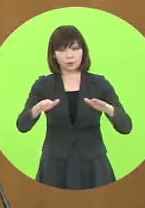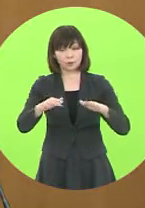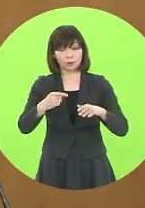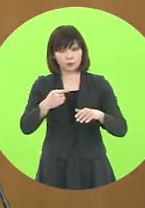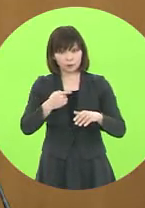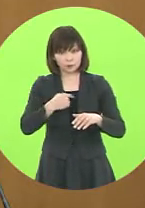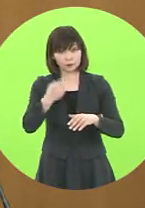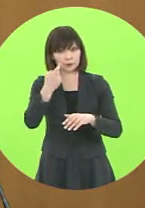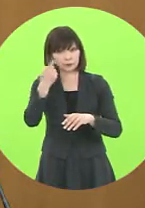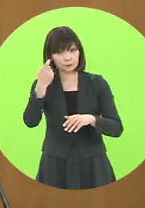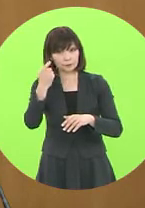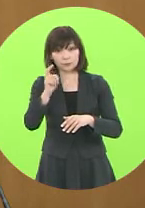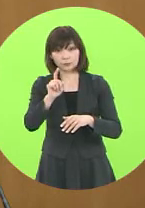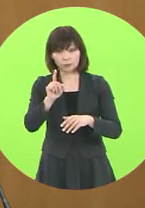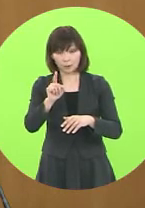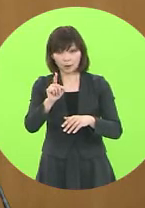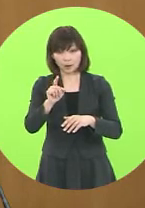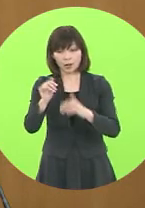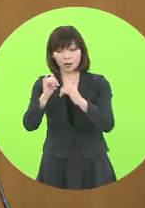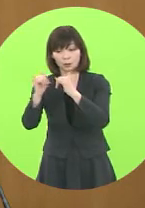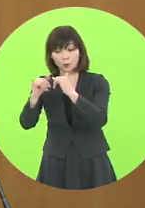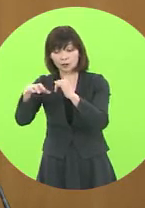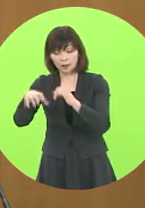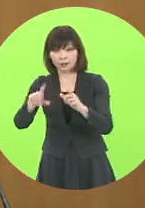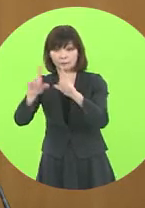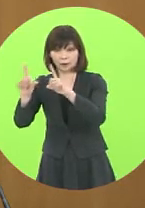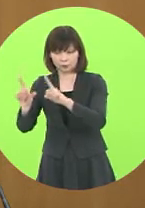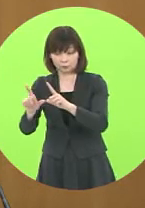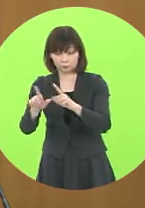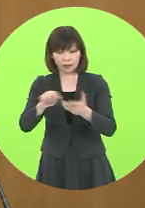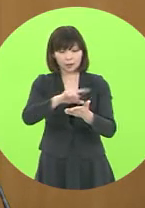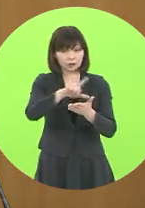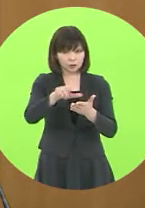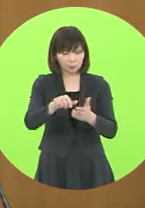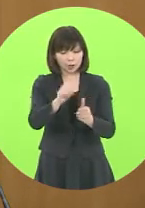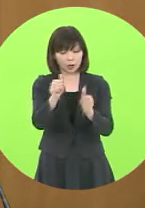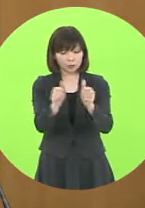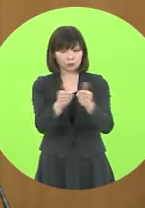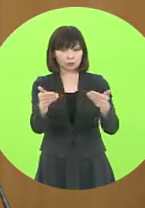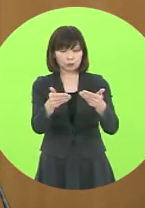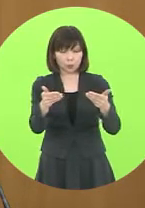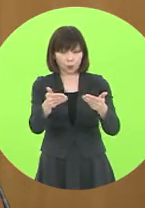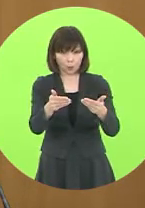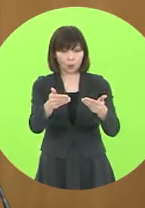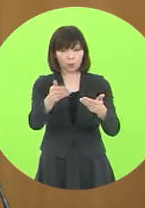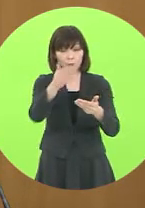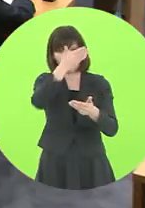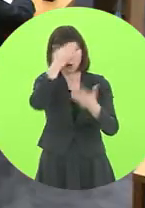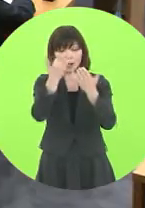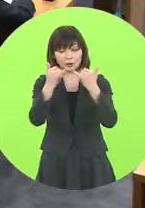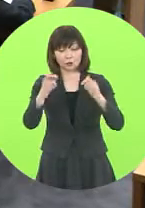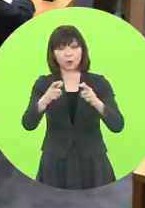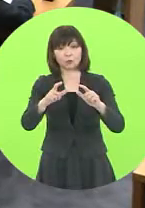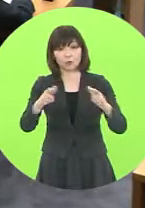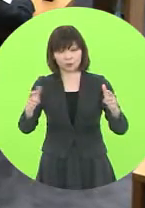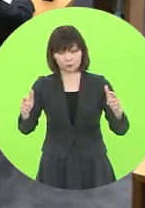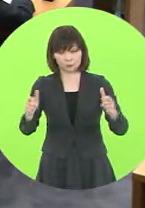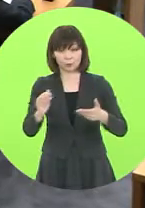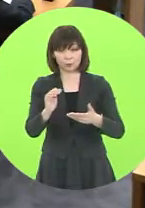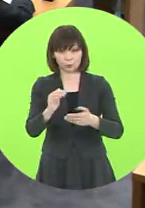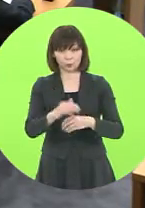しているのは、都市に住み地方で副業する若者が増えてきているということです。 彼